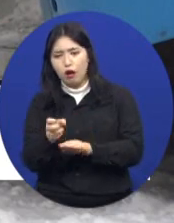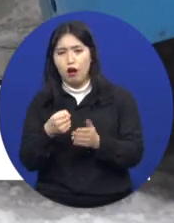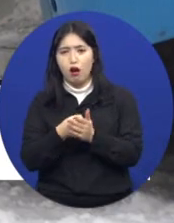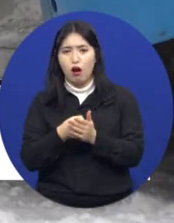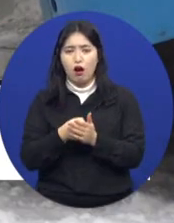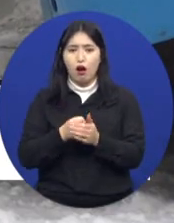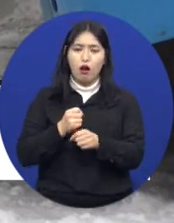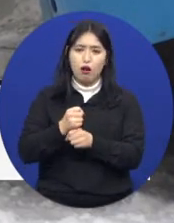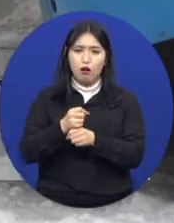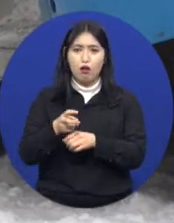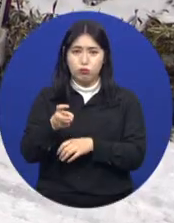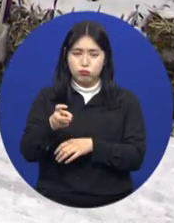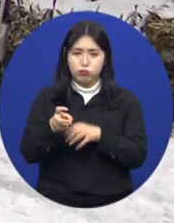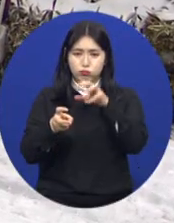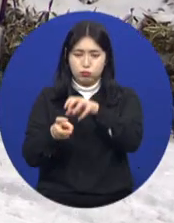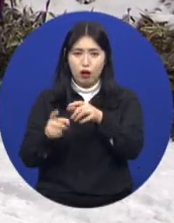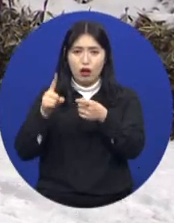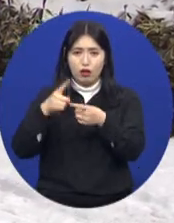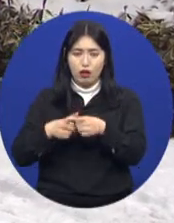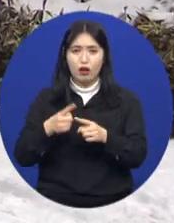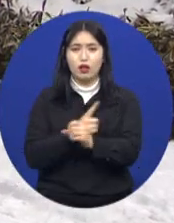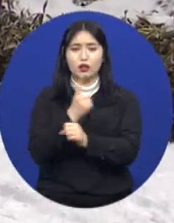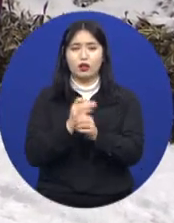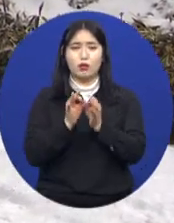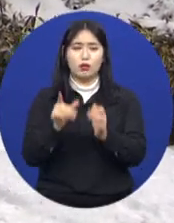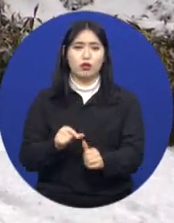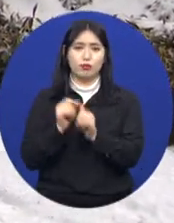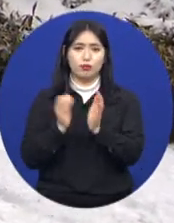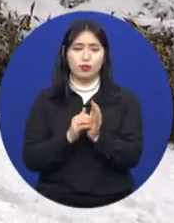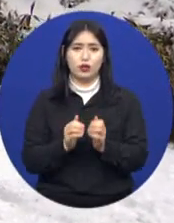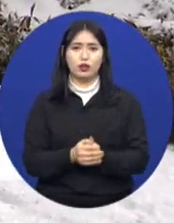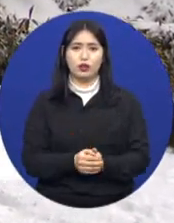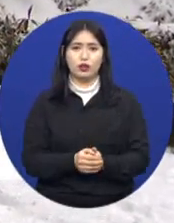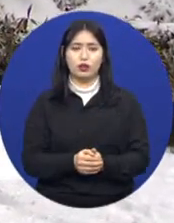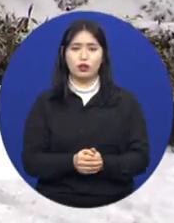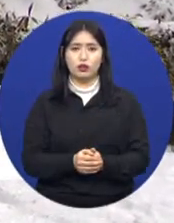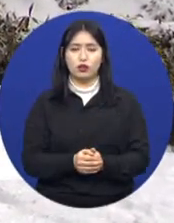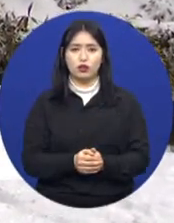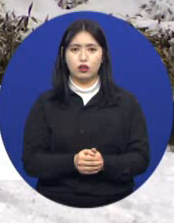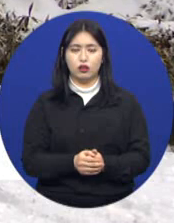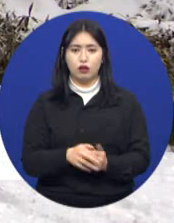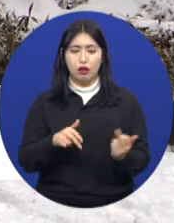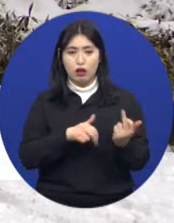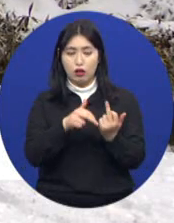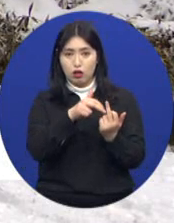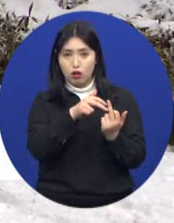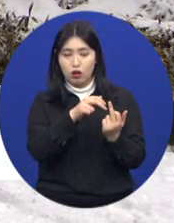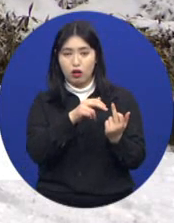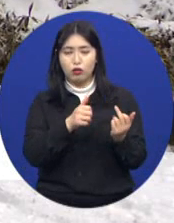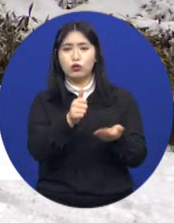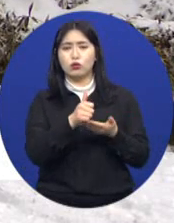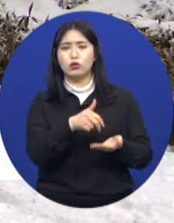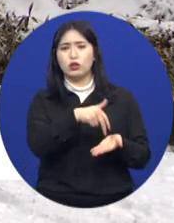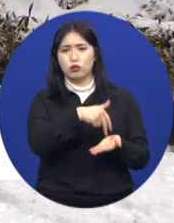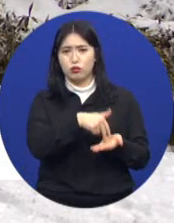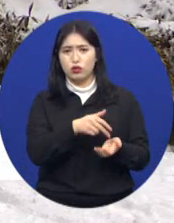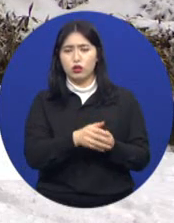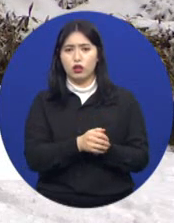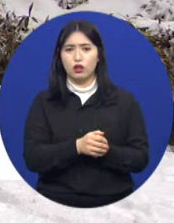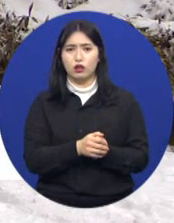못하다 1시간여 만에 야 구조됐습니다 아침 능 걸어서 올라 가시고 승객 분들은 튄